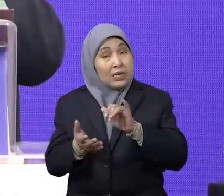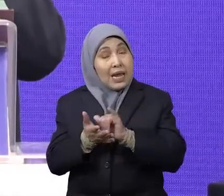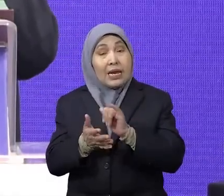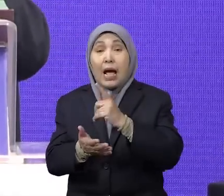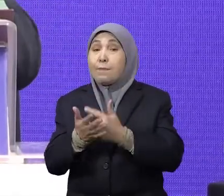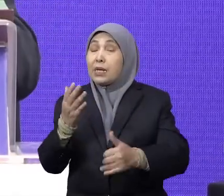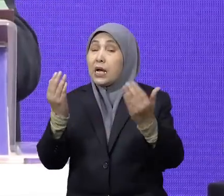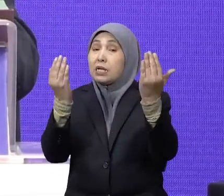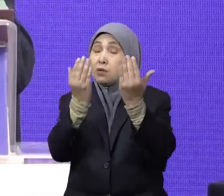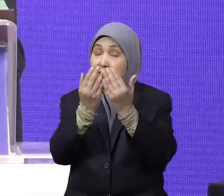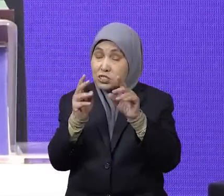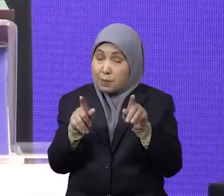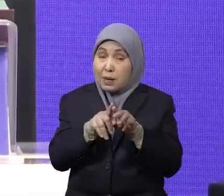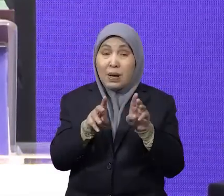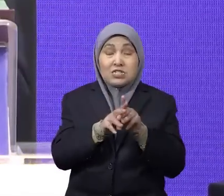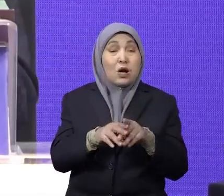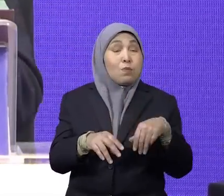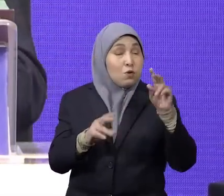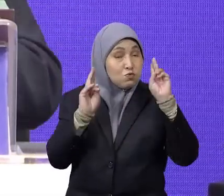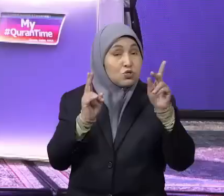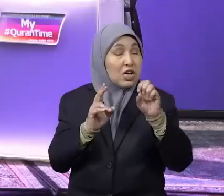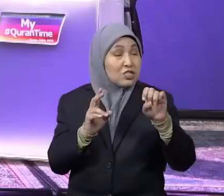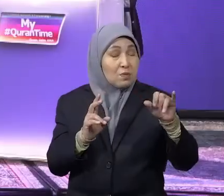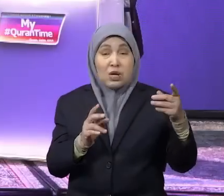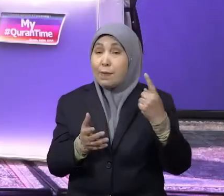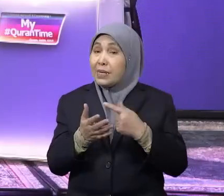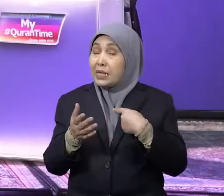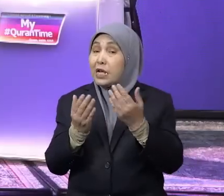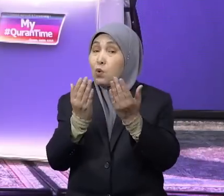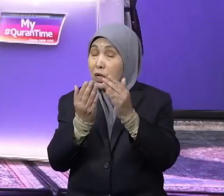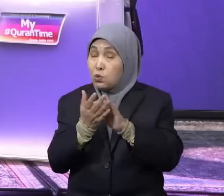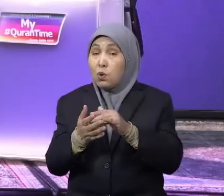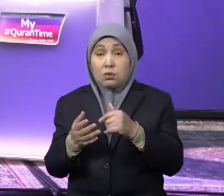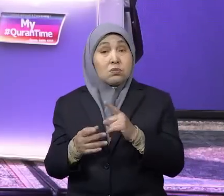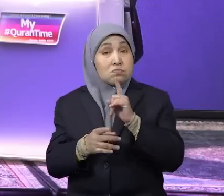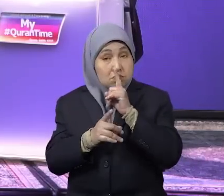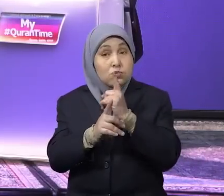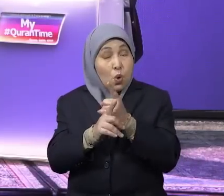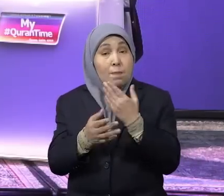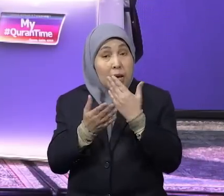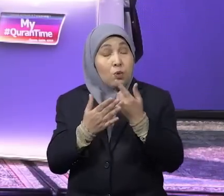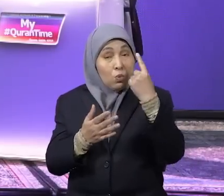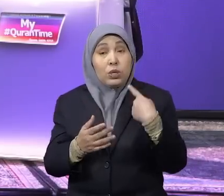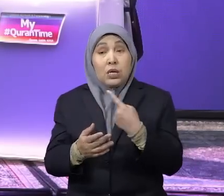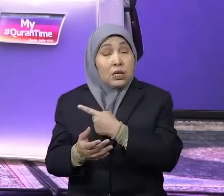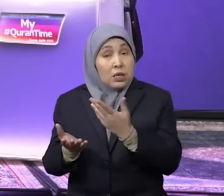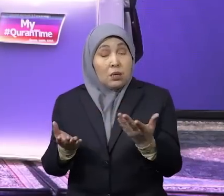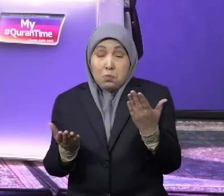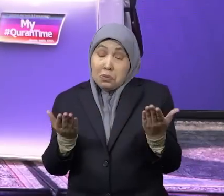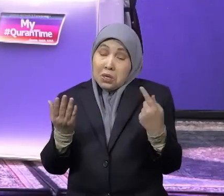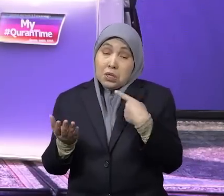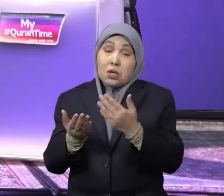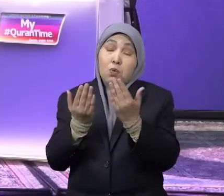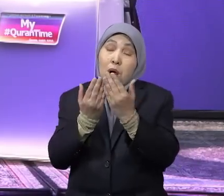bahawa apa yang didoakan, macam Ustaz Syamsul sebutkan tadi, kadang-kadang apa yang kita doa tu belum tentu baik untuk diri kita. Kadang-kadang mungkin juga kita